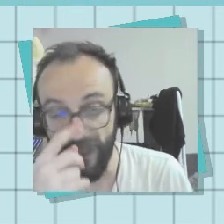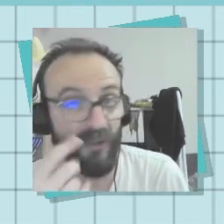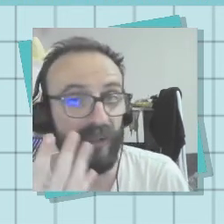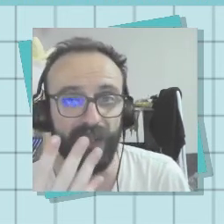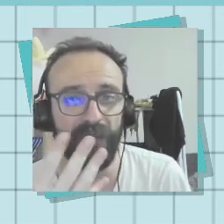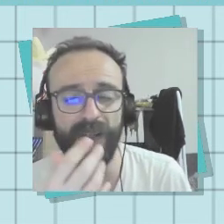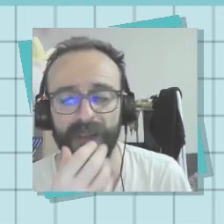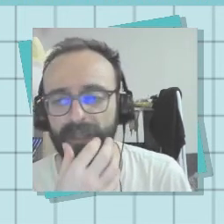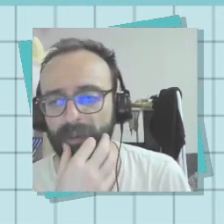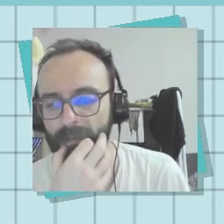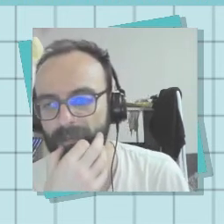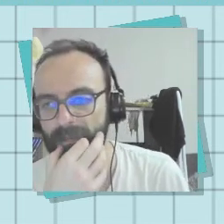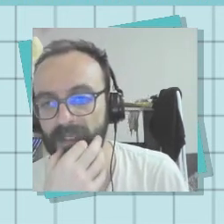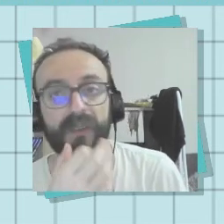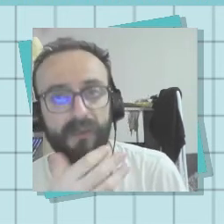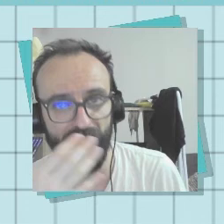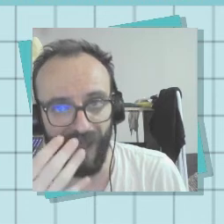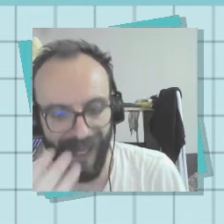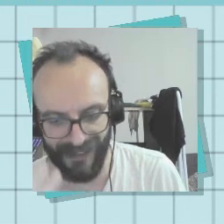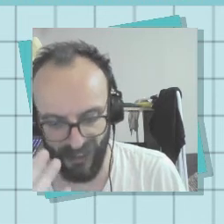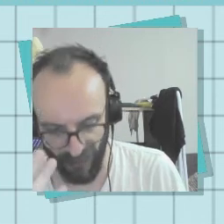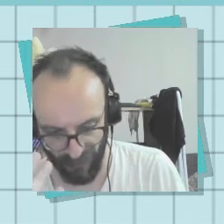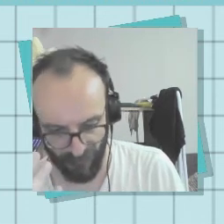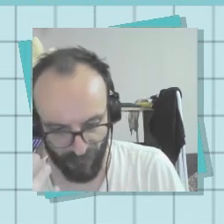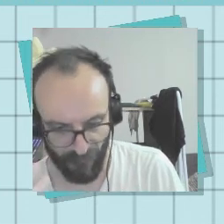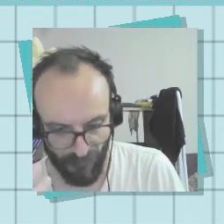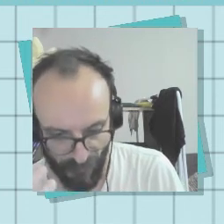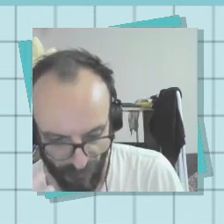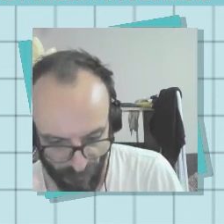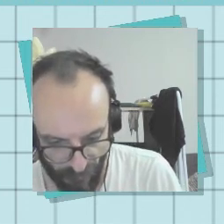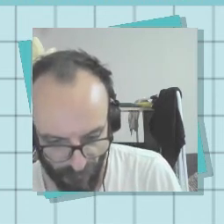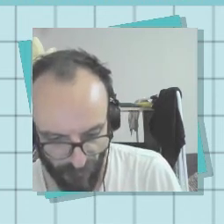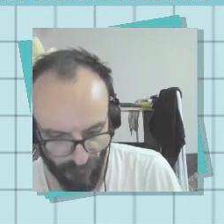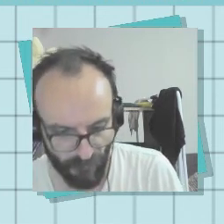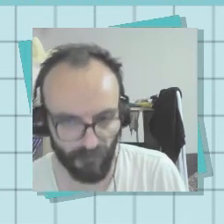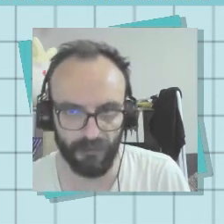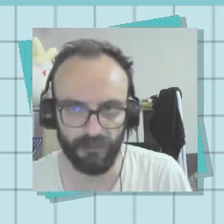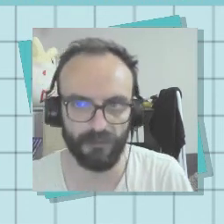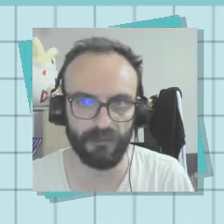Il y a genre 4 ou 5 livres qui coûtent assez cher.